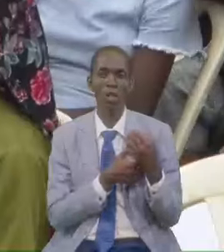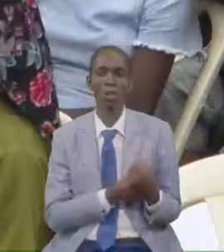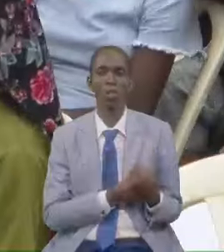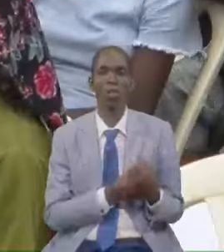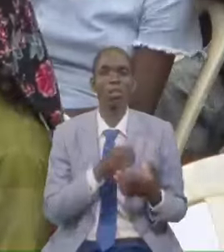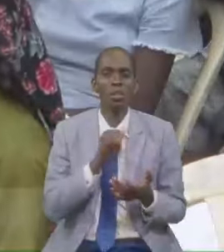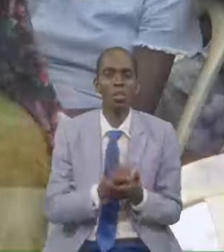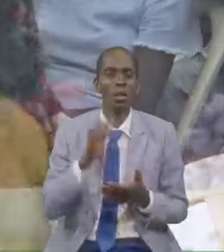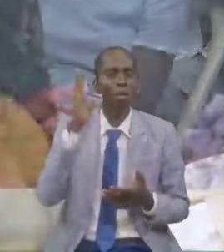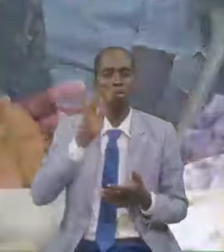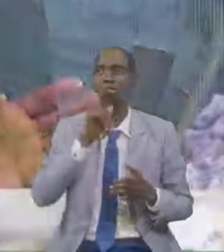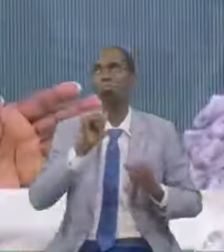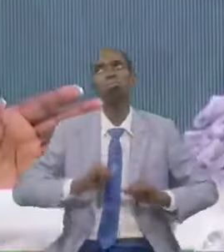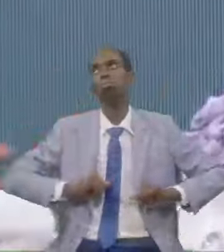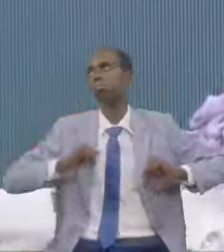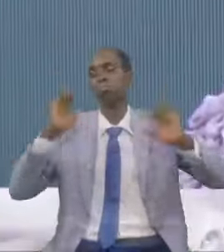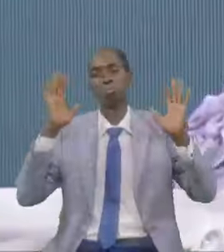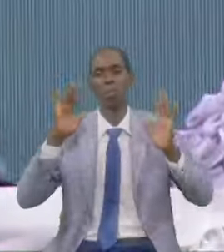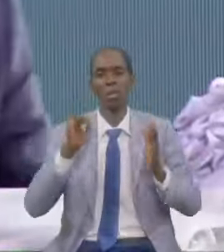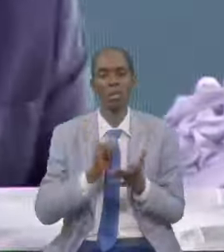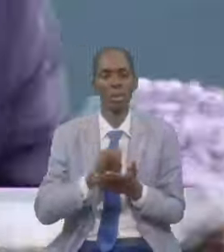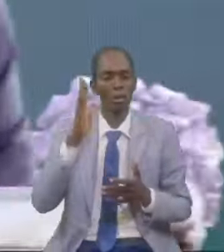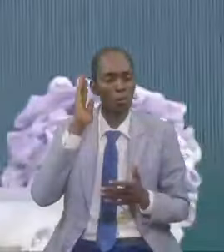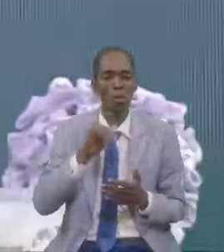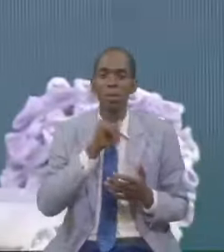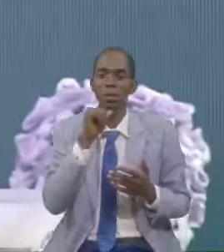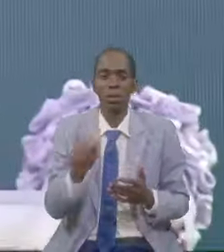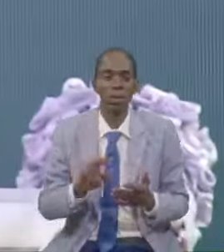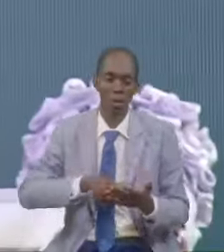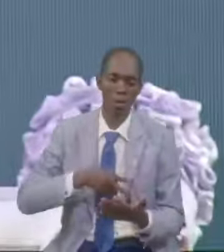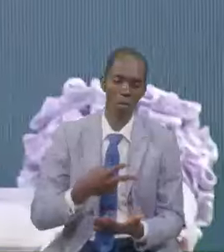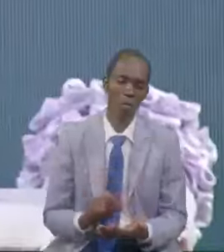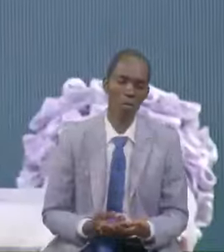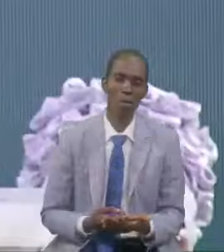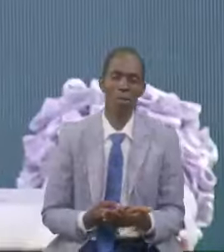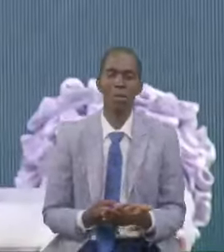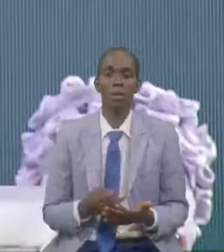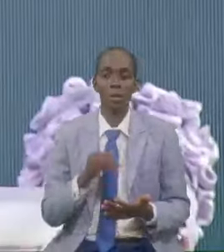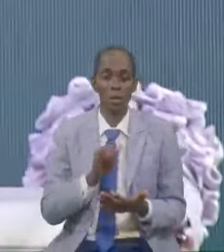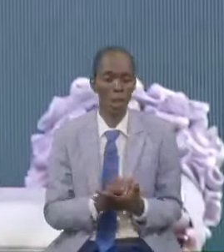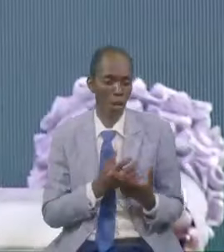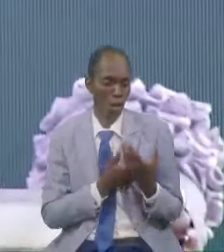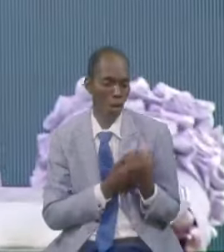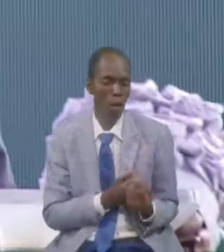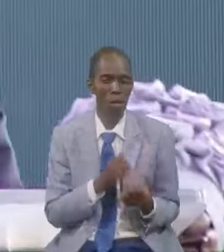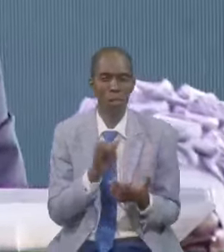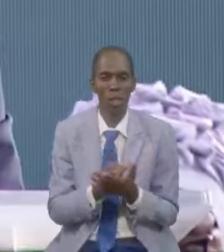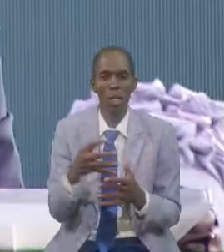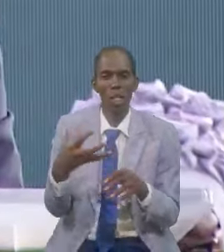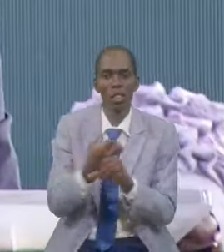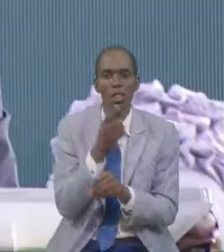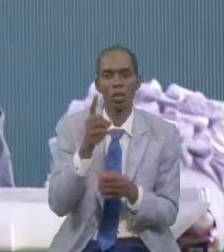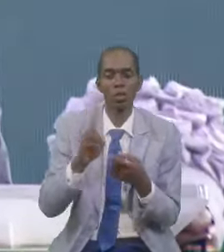up. అది విడిచిపెట్టకూడదు. That will not give in. అది విదిలేయకూడదు. The courage that takes you to the level of the hero.